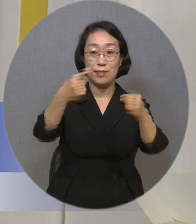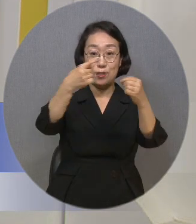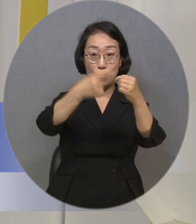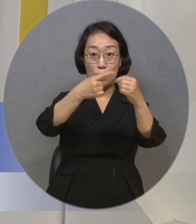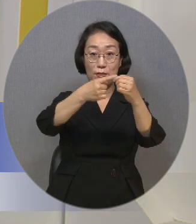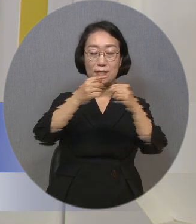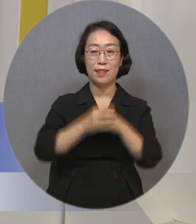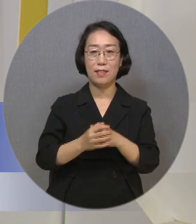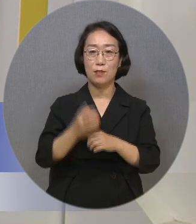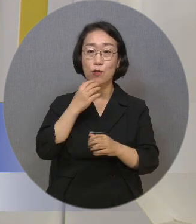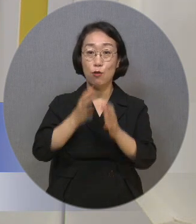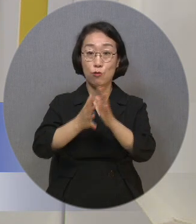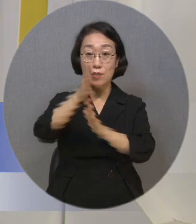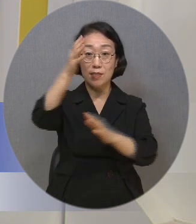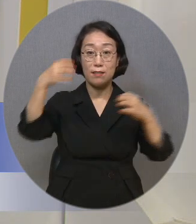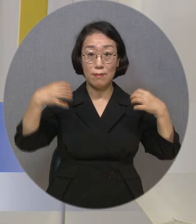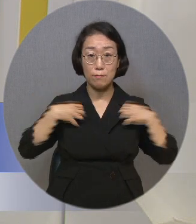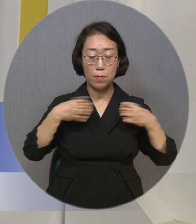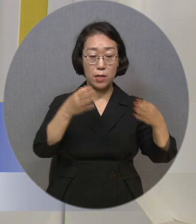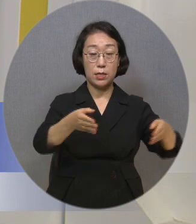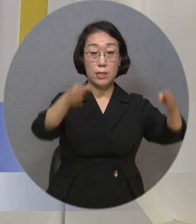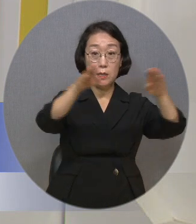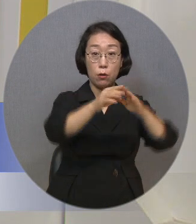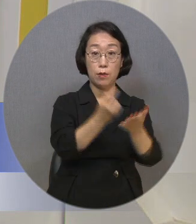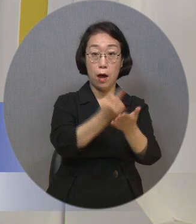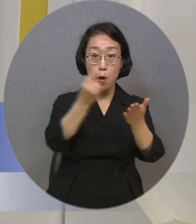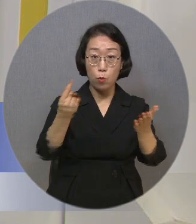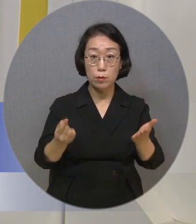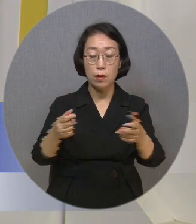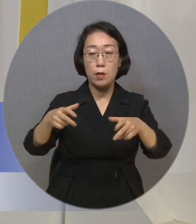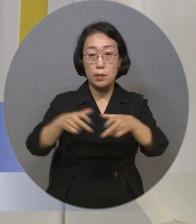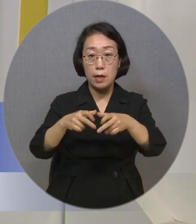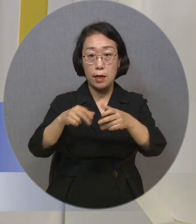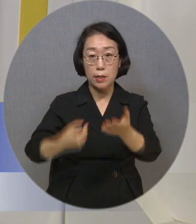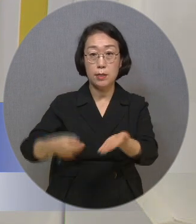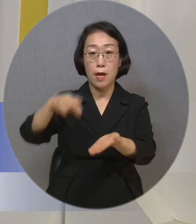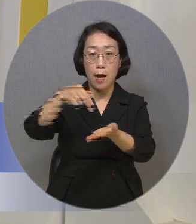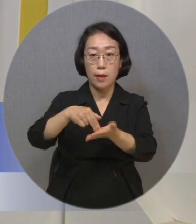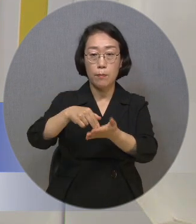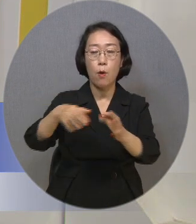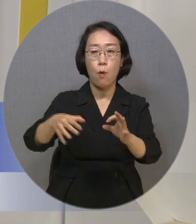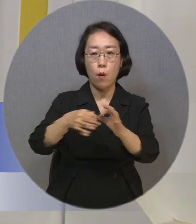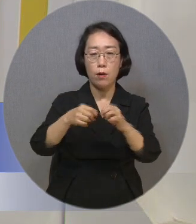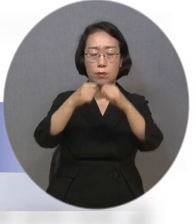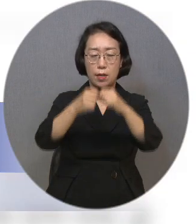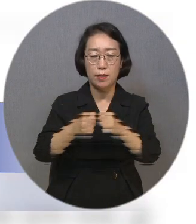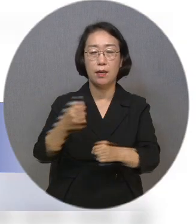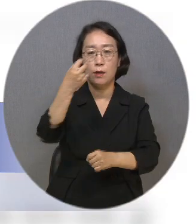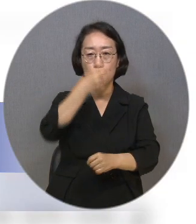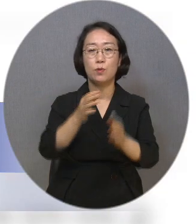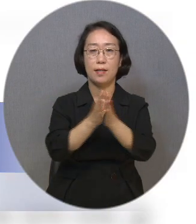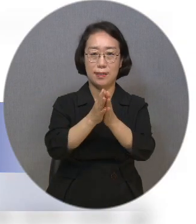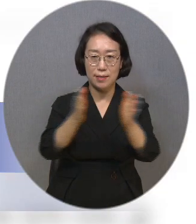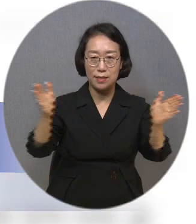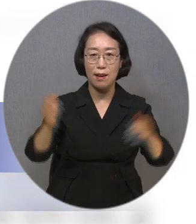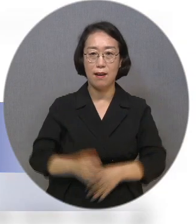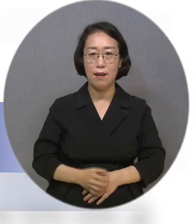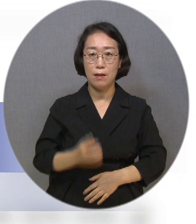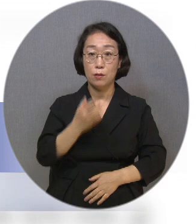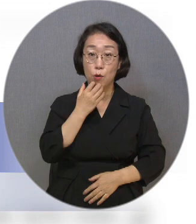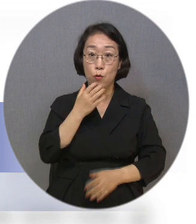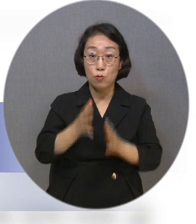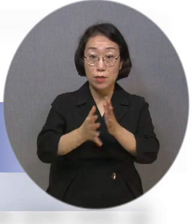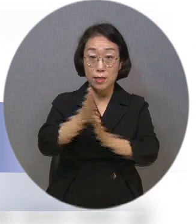기사입니다. 서울시가 탈시설 장애인 자립실태 전수조사에 나섰다는 소식입니다. 이에 서울시는